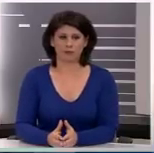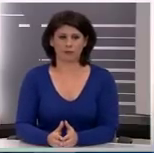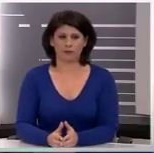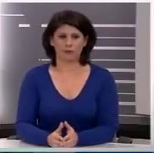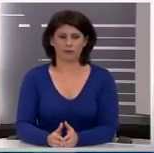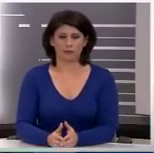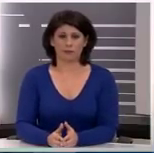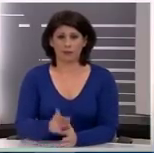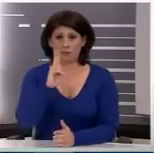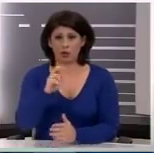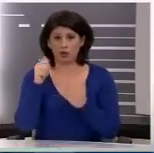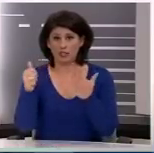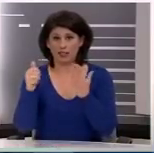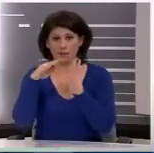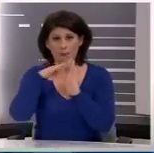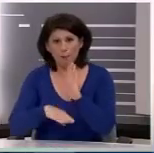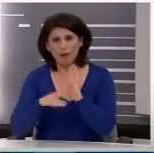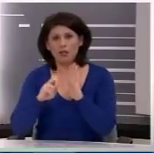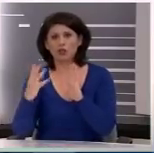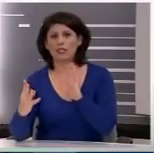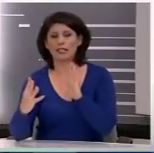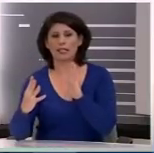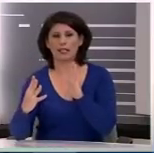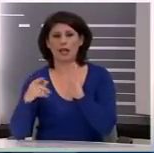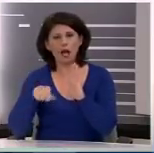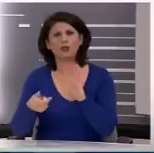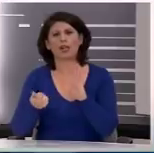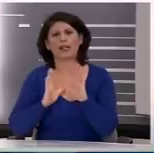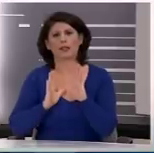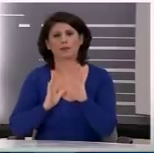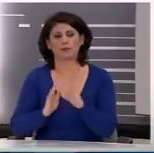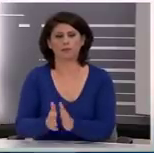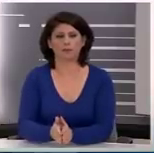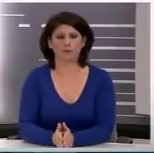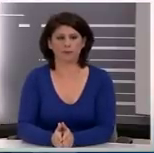Από το 26 έπεσε στο 24. Αυτό έγινε.